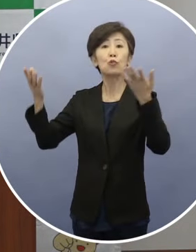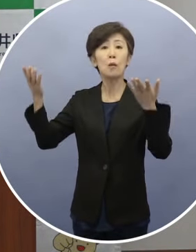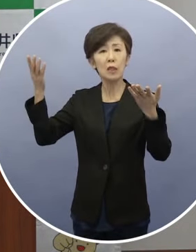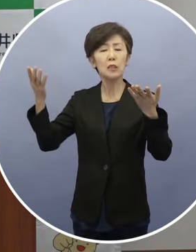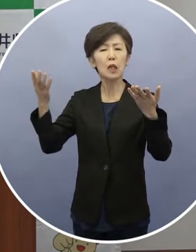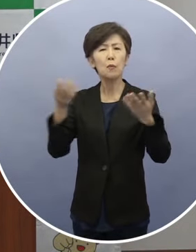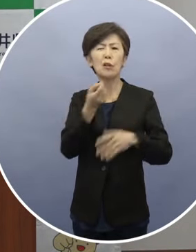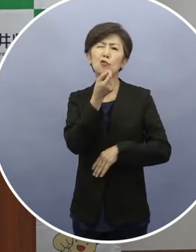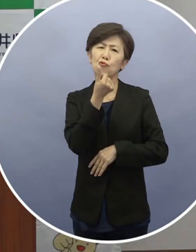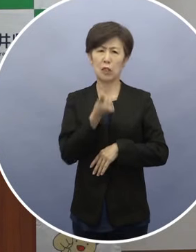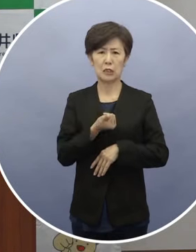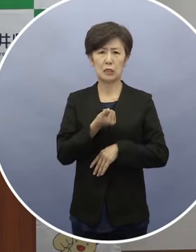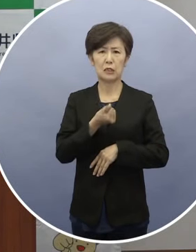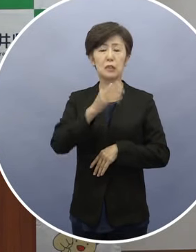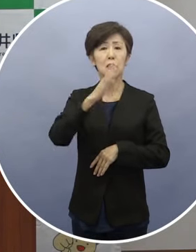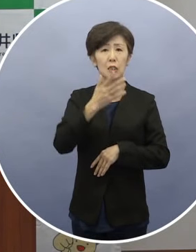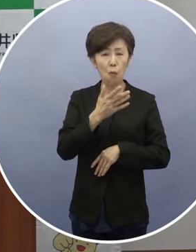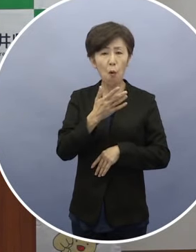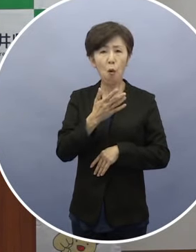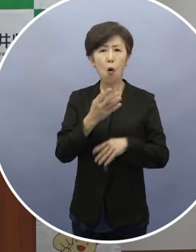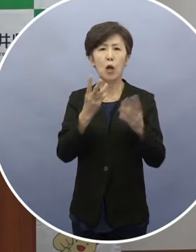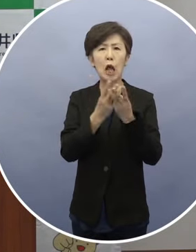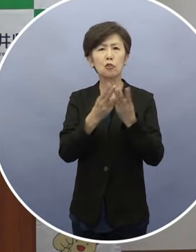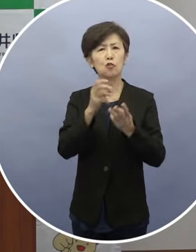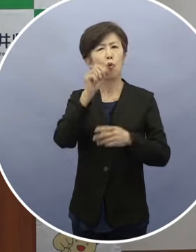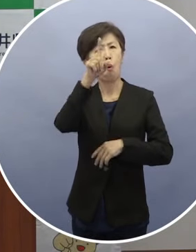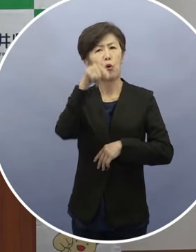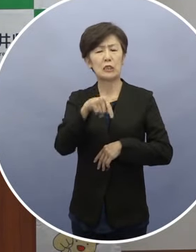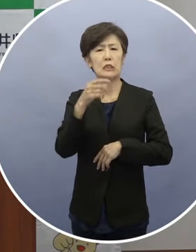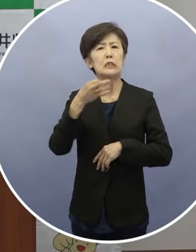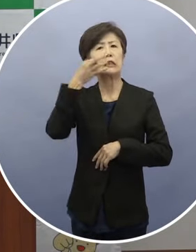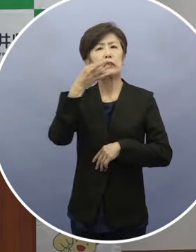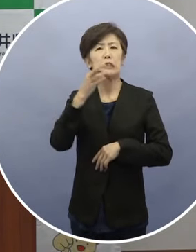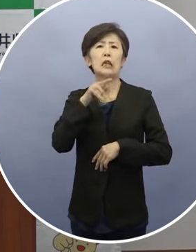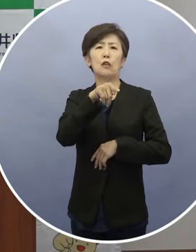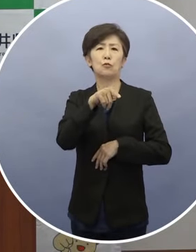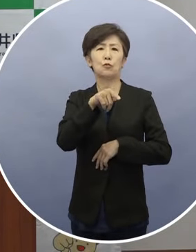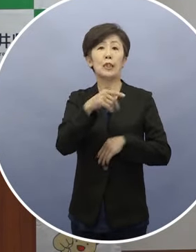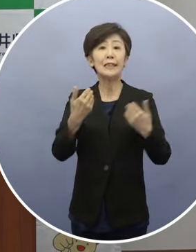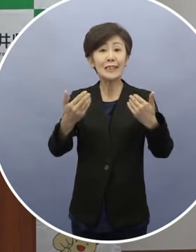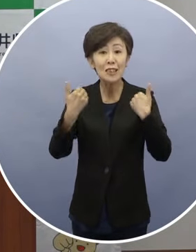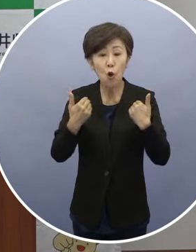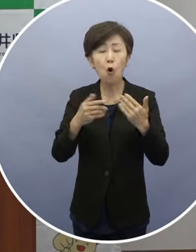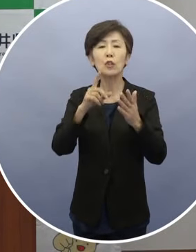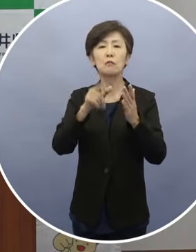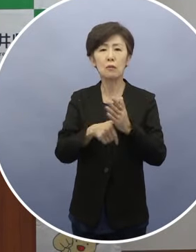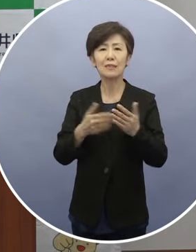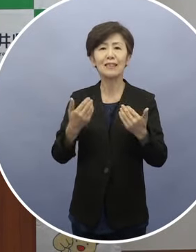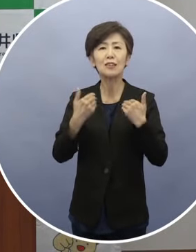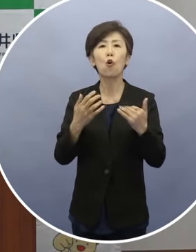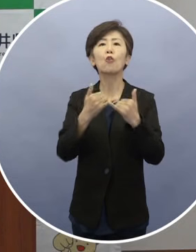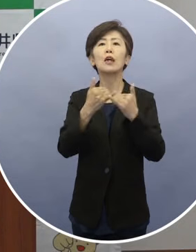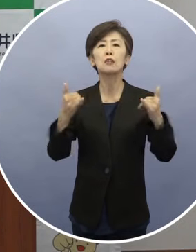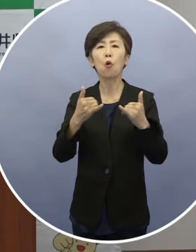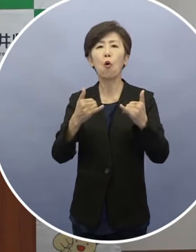ども、それなりに逼迫をしてきてますので、できるだけ必要な人にすぐに行って